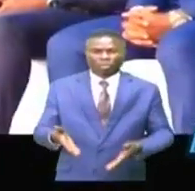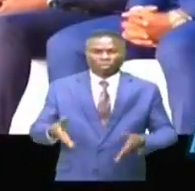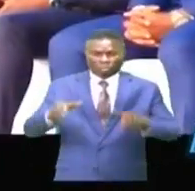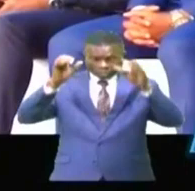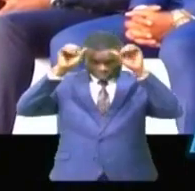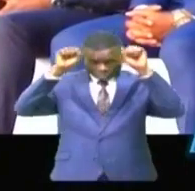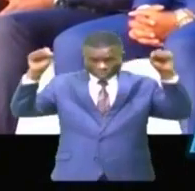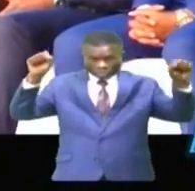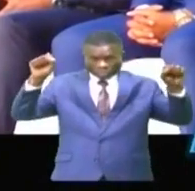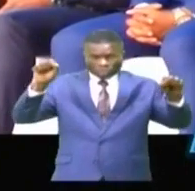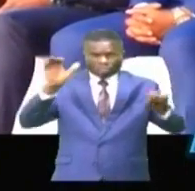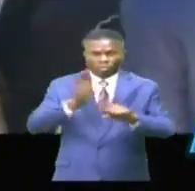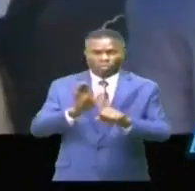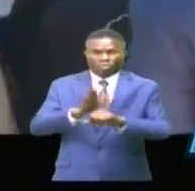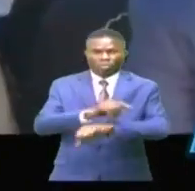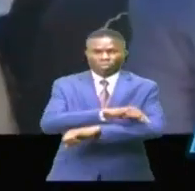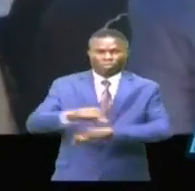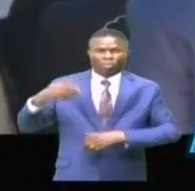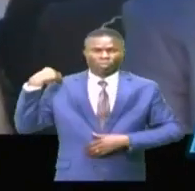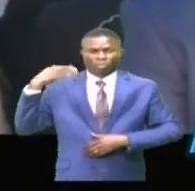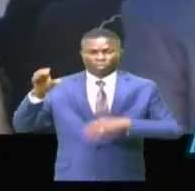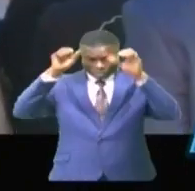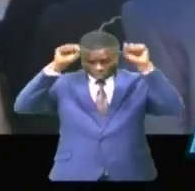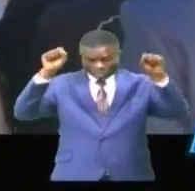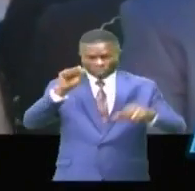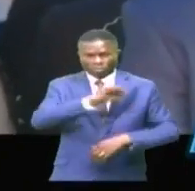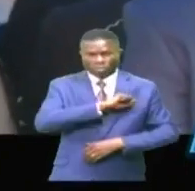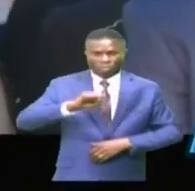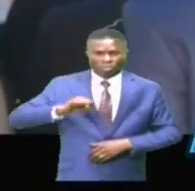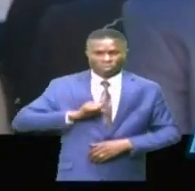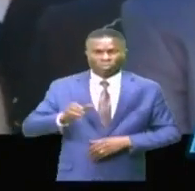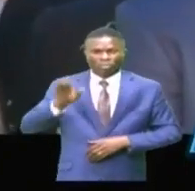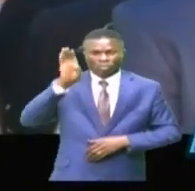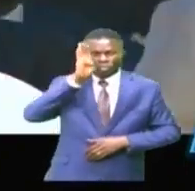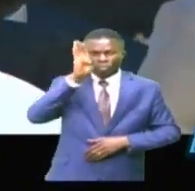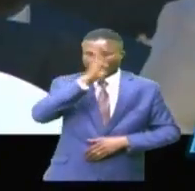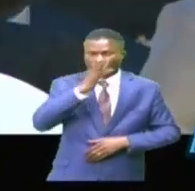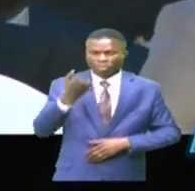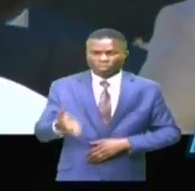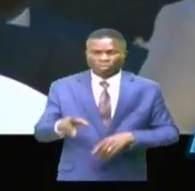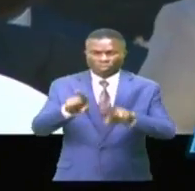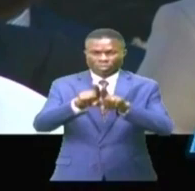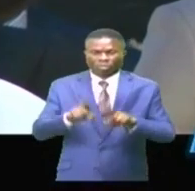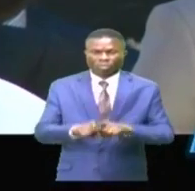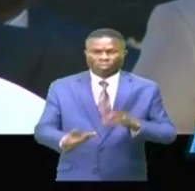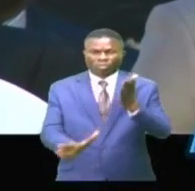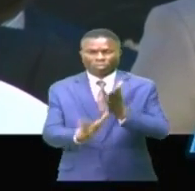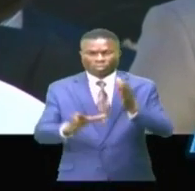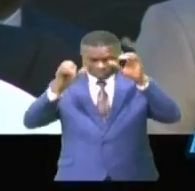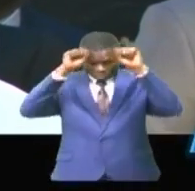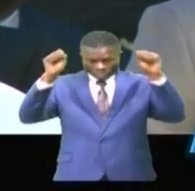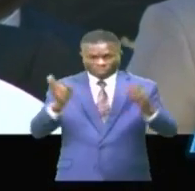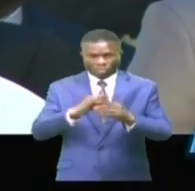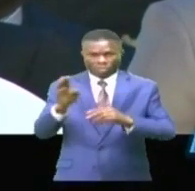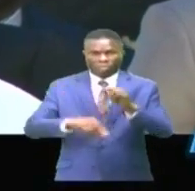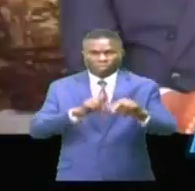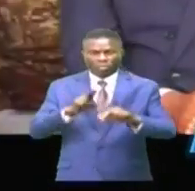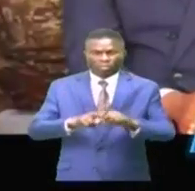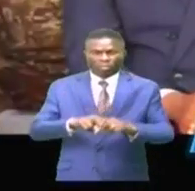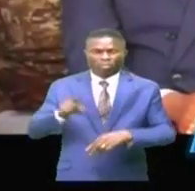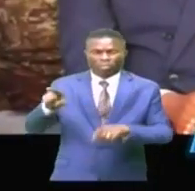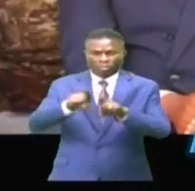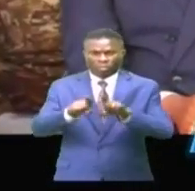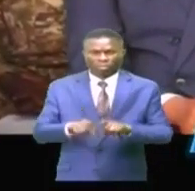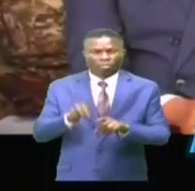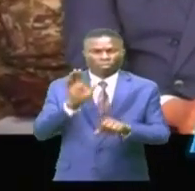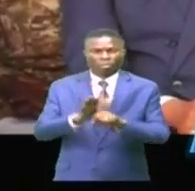chefs des institutions le président du Sénat modeste byekwebo le vice-président de l'Assemblée nationale André Mbata